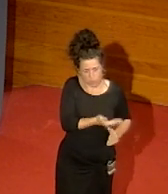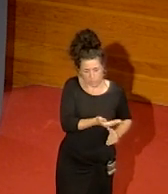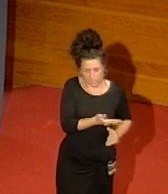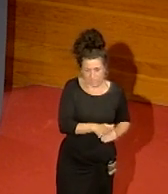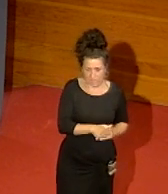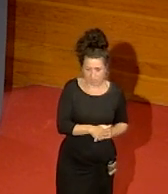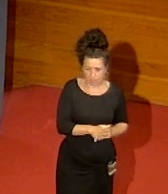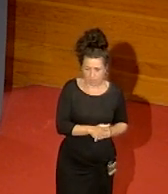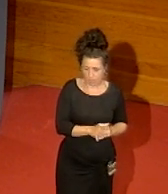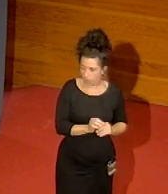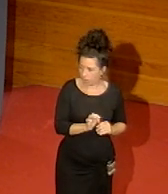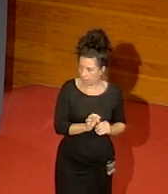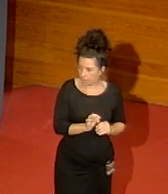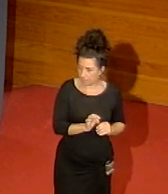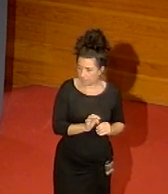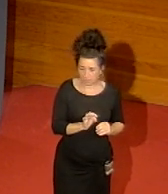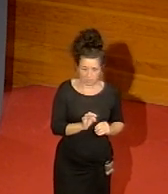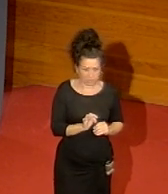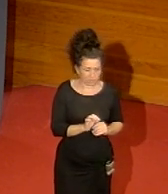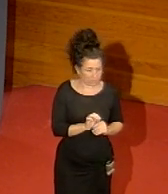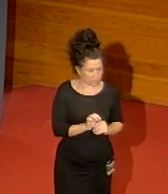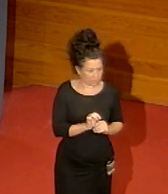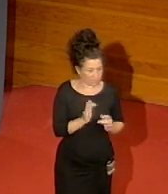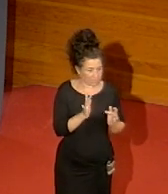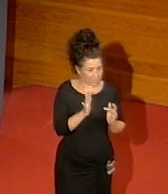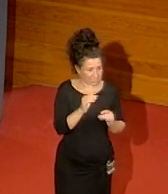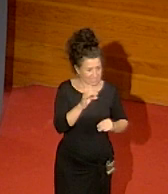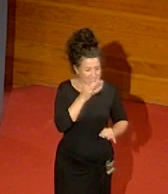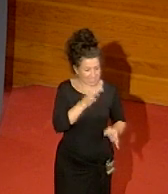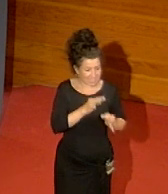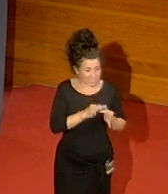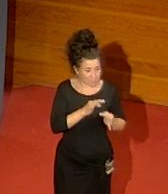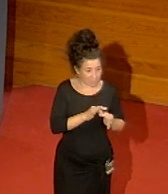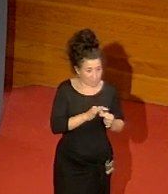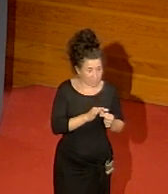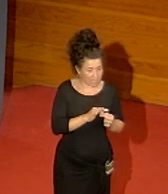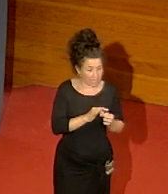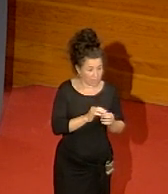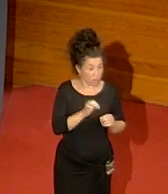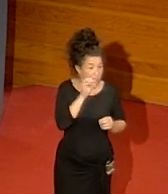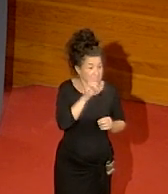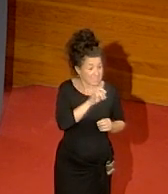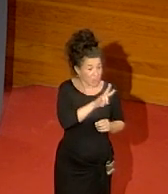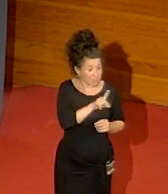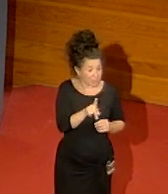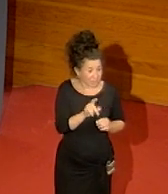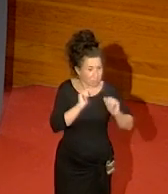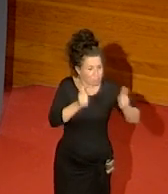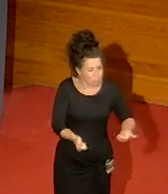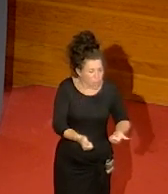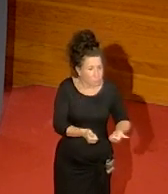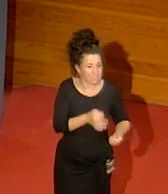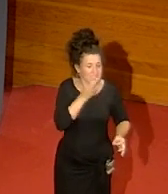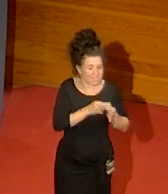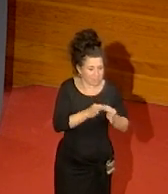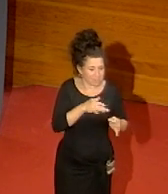2000. urtean, baizik eta 2001 irailaren 11, ez? Hor hasi zen benetan 21. mendea. Eta bai, horrek